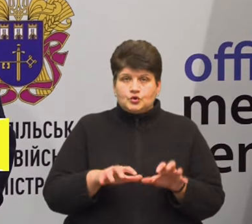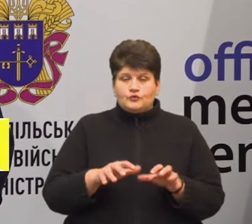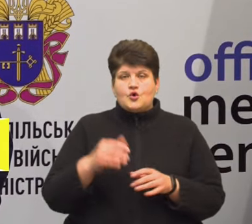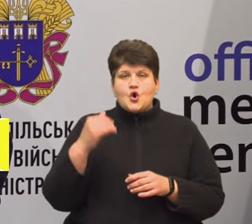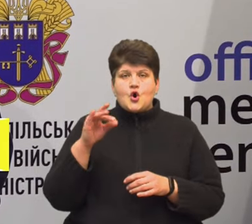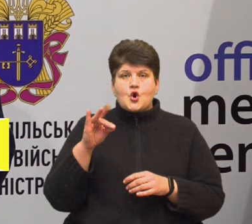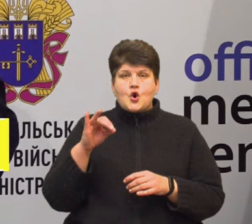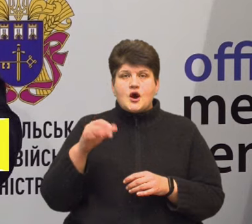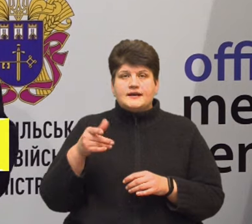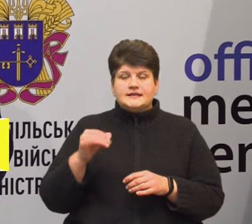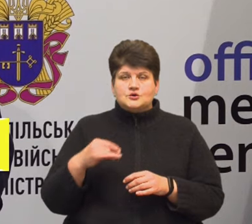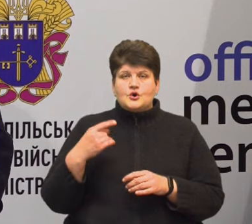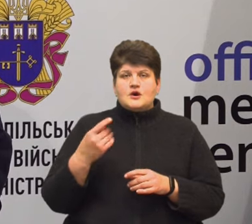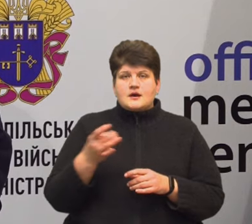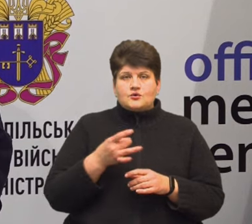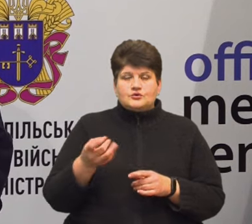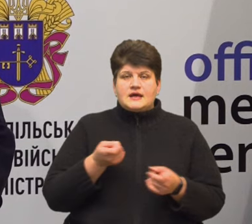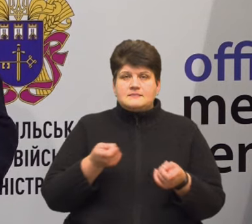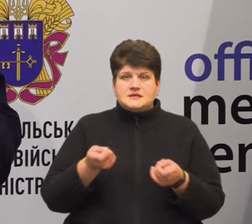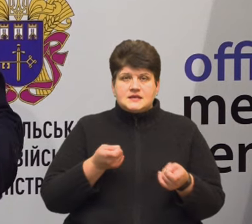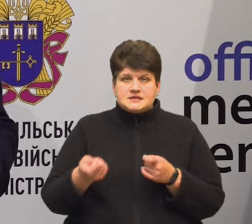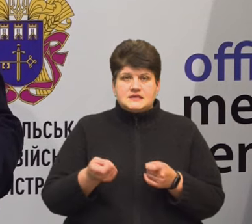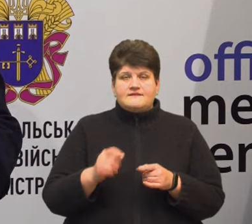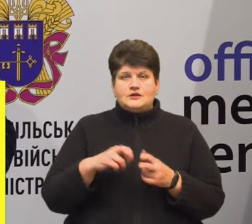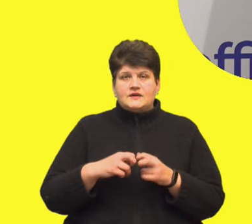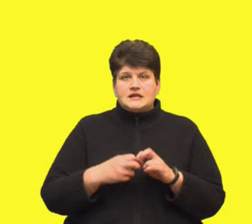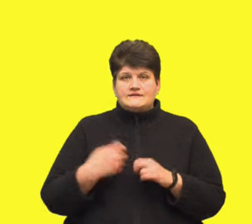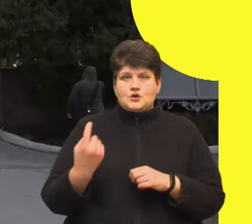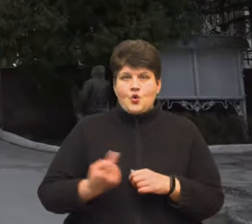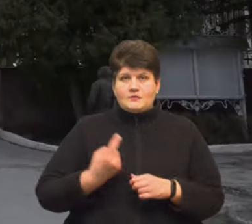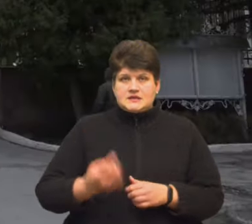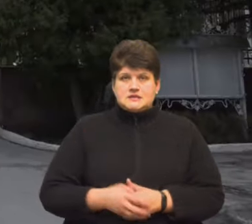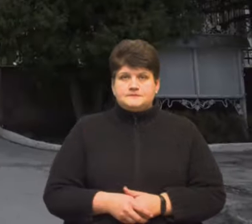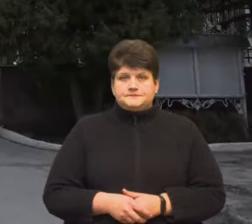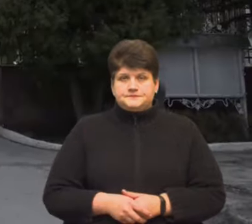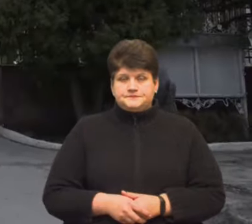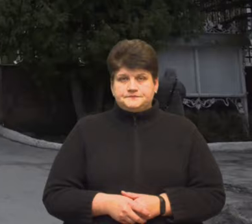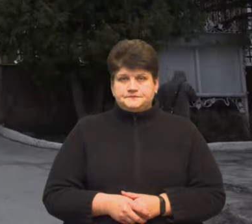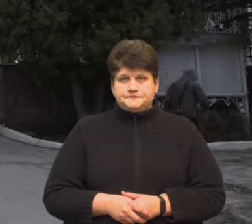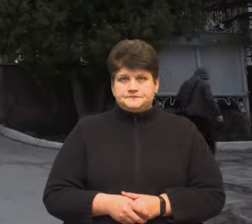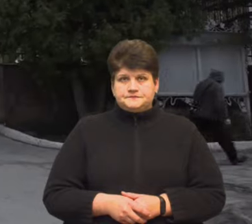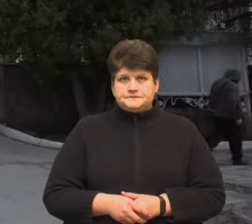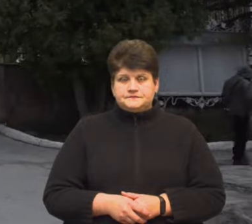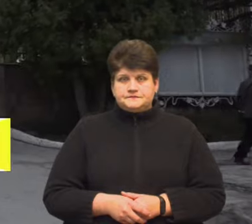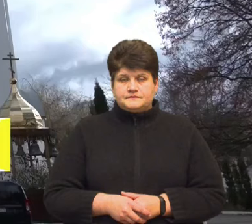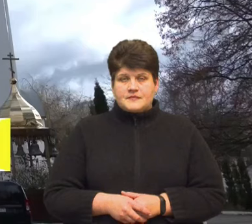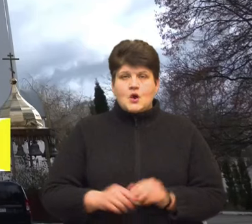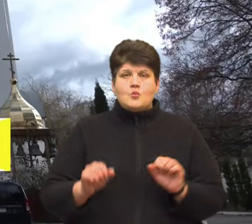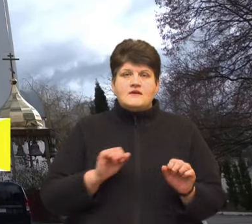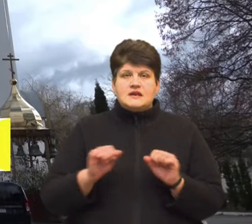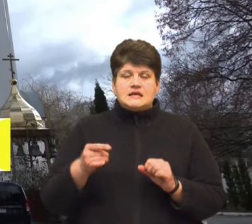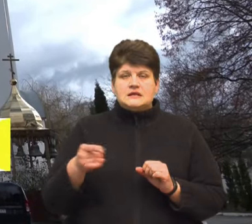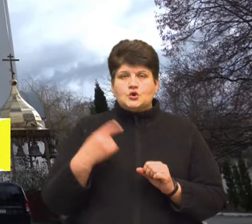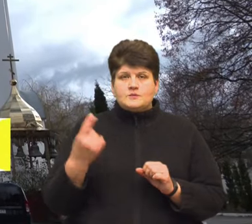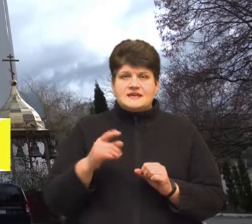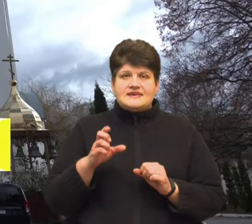районної державної адміністрації івано-франківської області це і поранені це управління Тернопільської